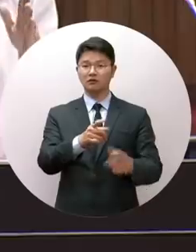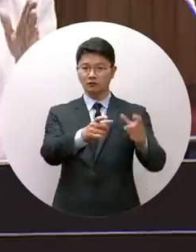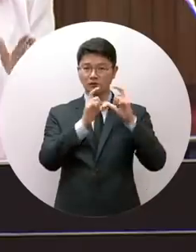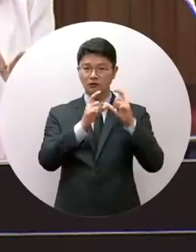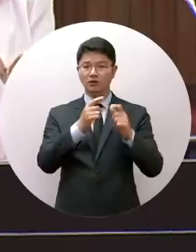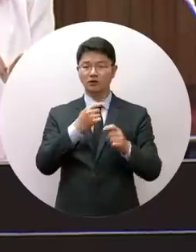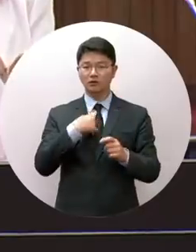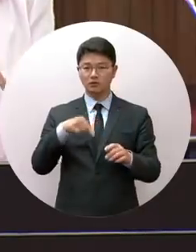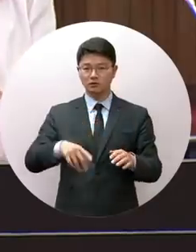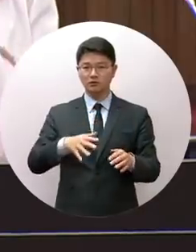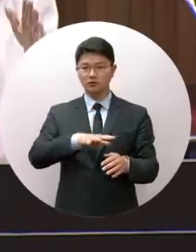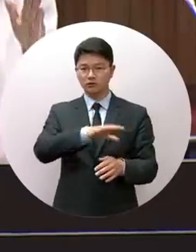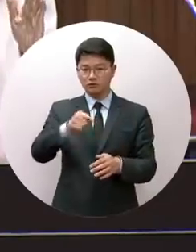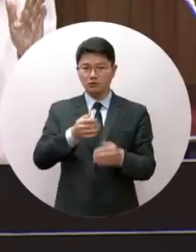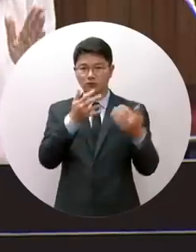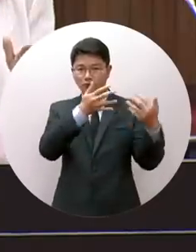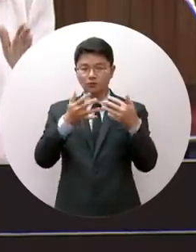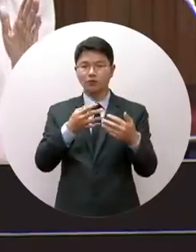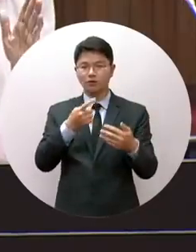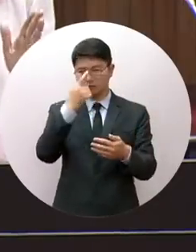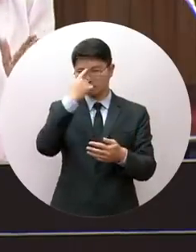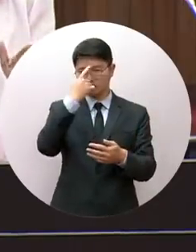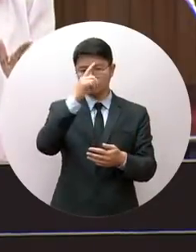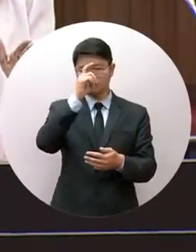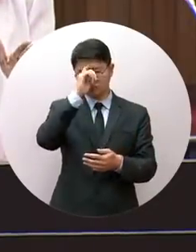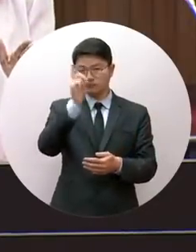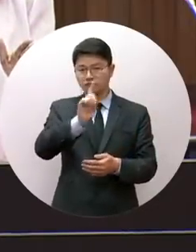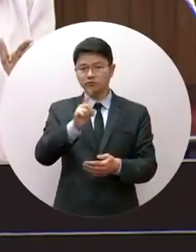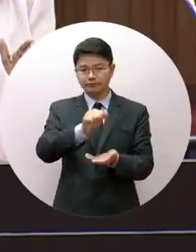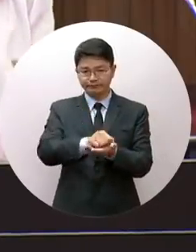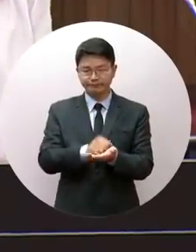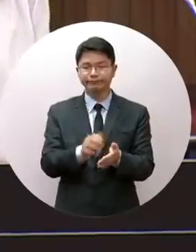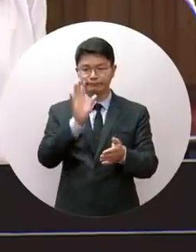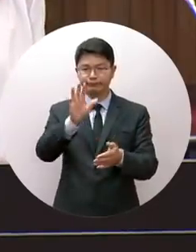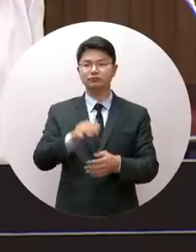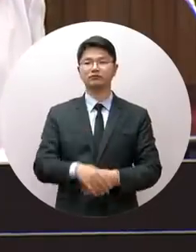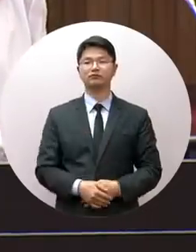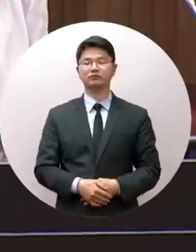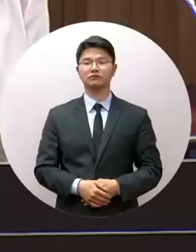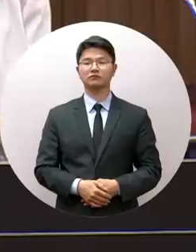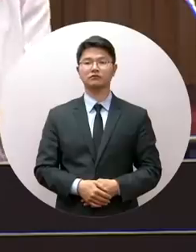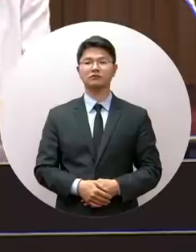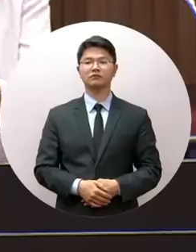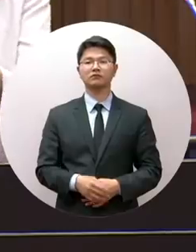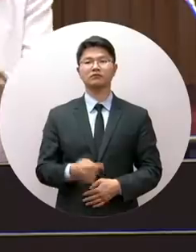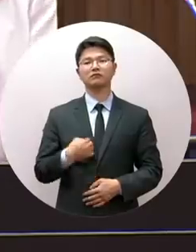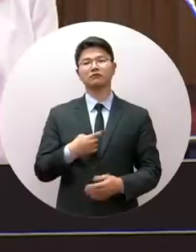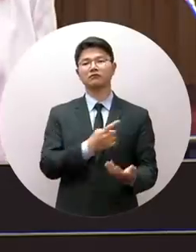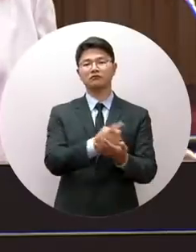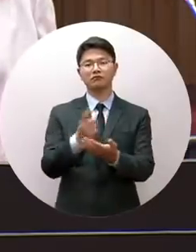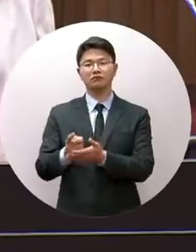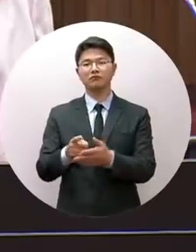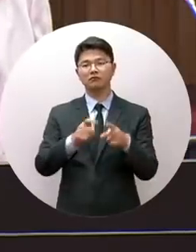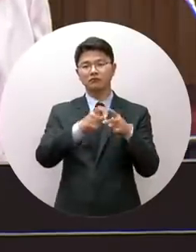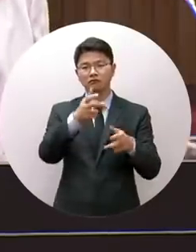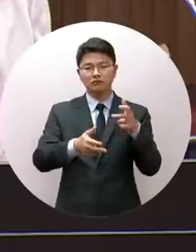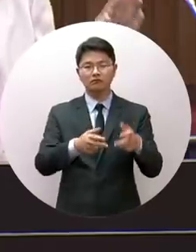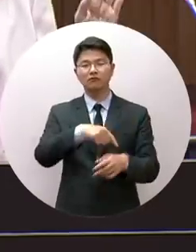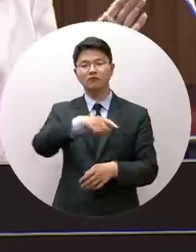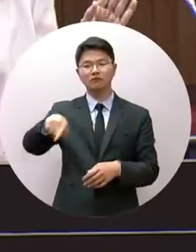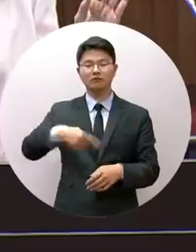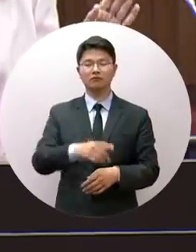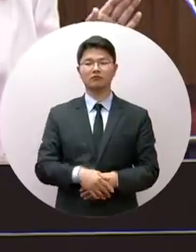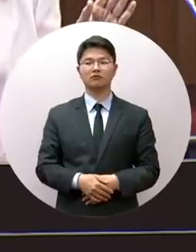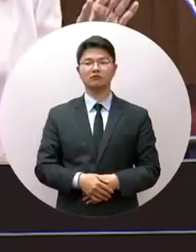就是我希望做成记录。照我们过去的，我会有忧虑。为什么？我们现在是不是每一家开发商都有要求他们所谓